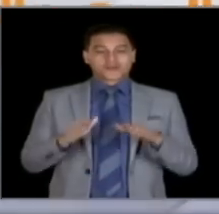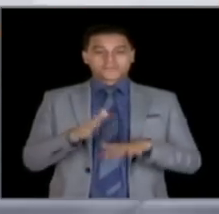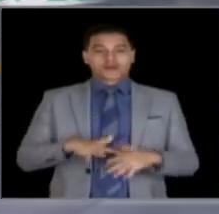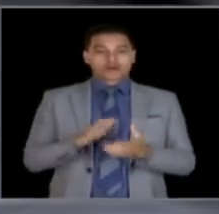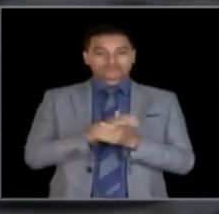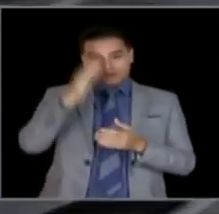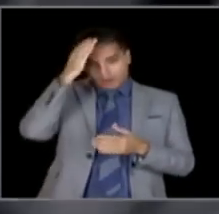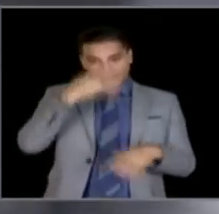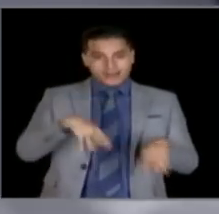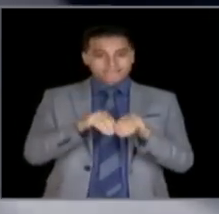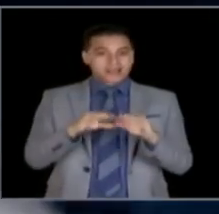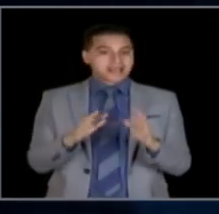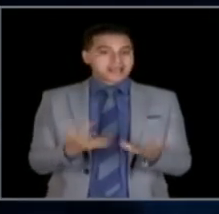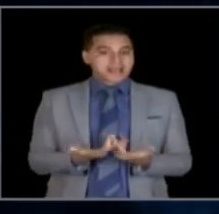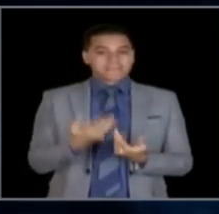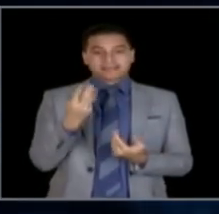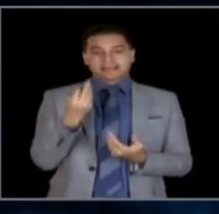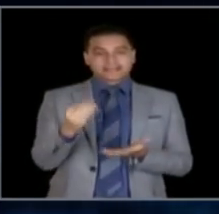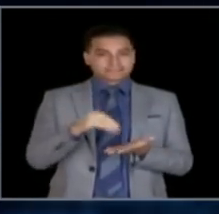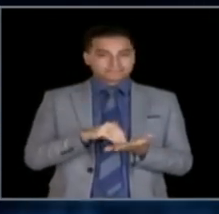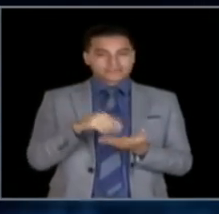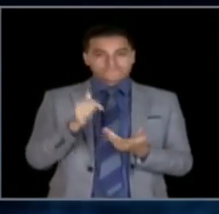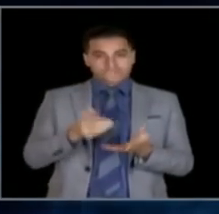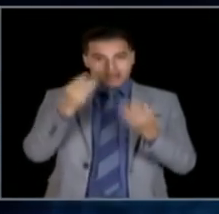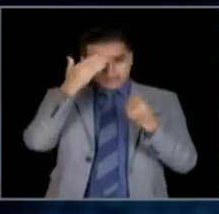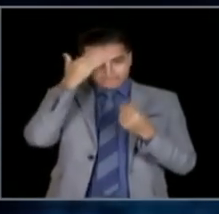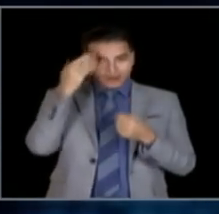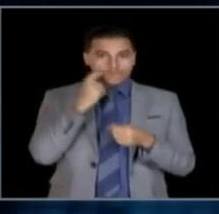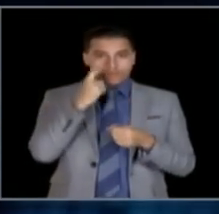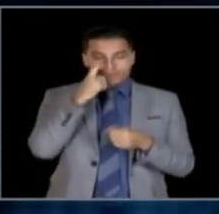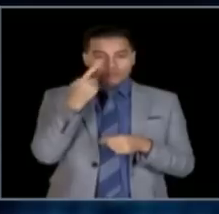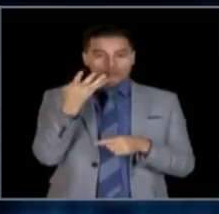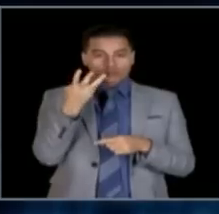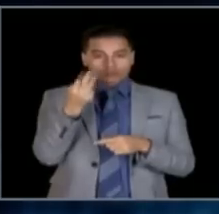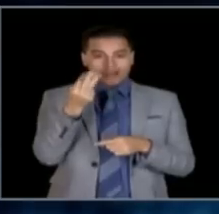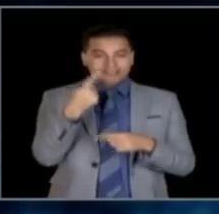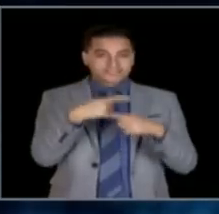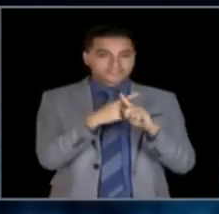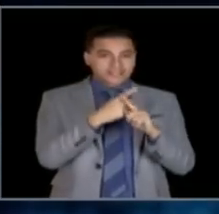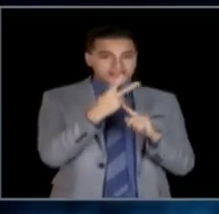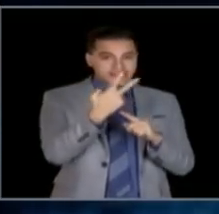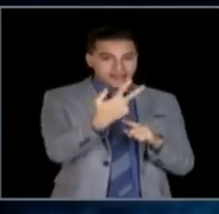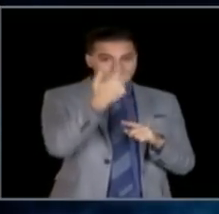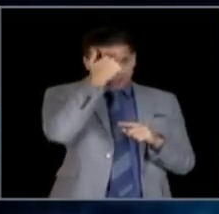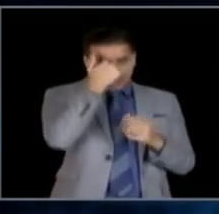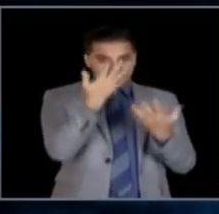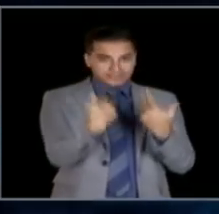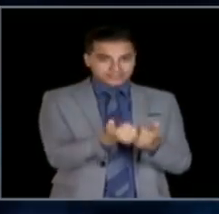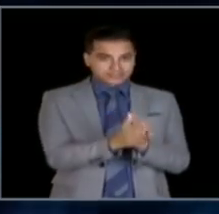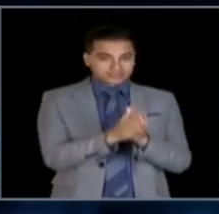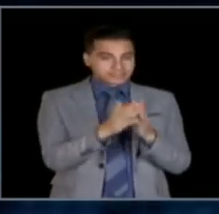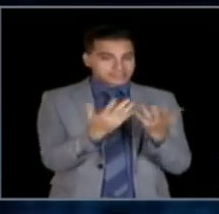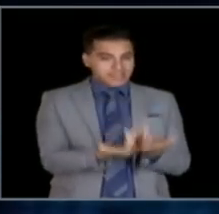وبكده أصحابنا العباقرة جمعوا 30 نقطة في فقرة المعرفة والفنون، وكل نقطة ب 3000 جنيه